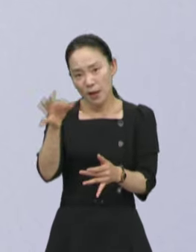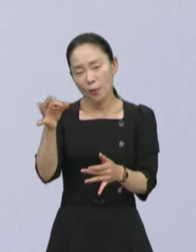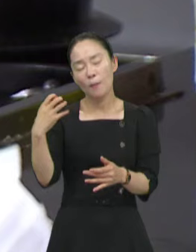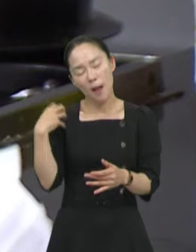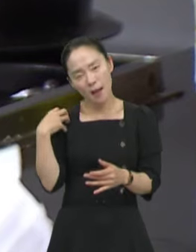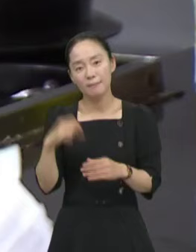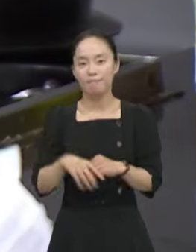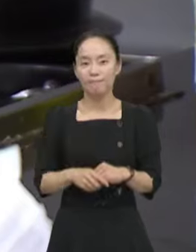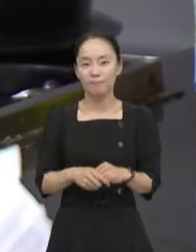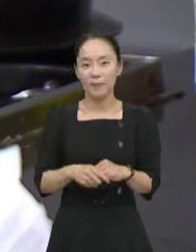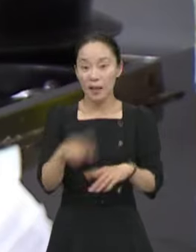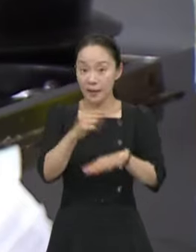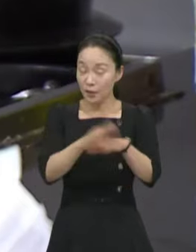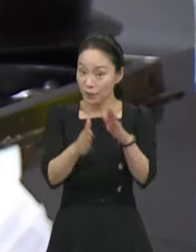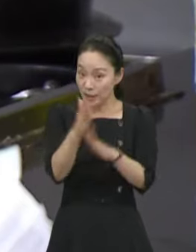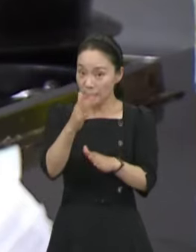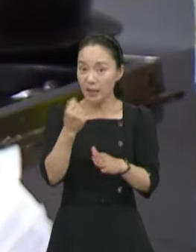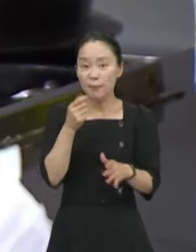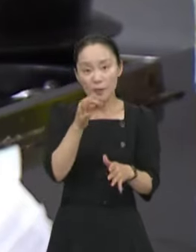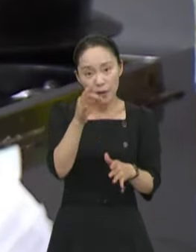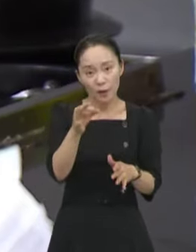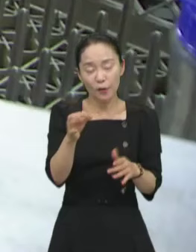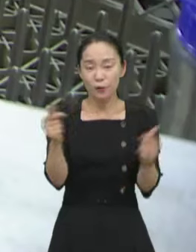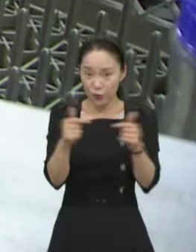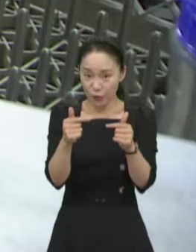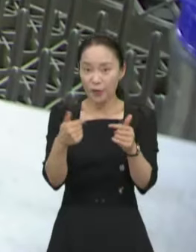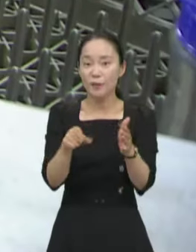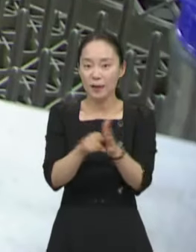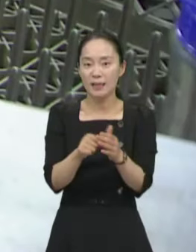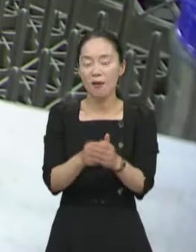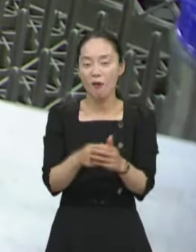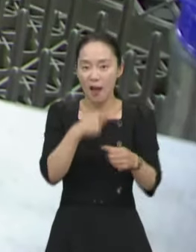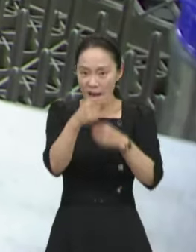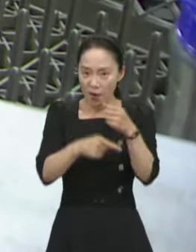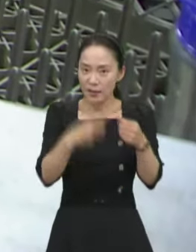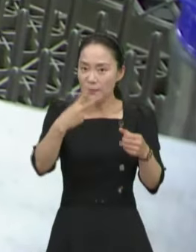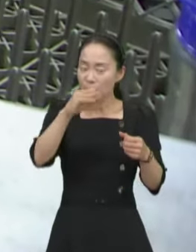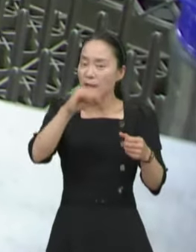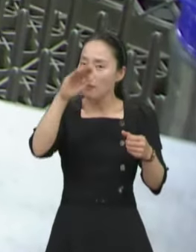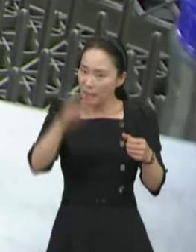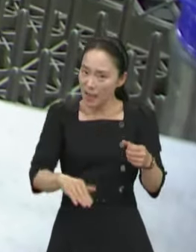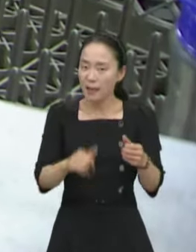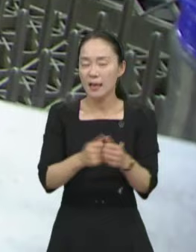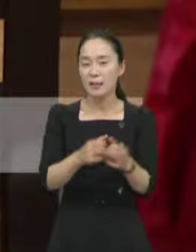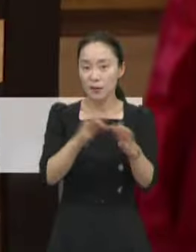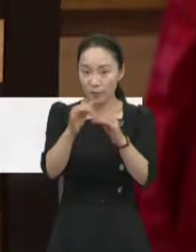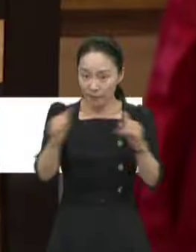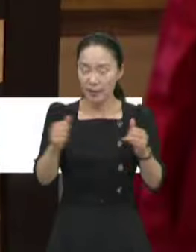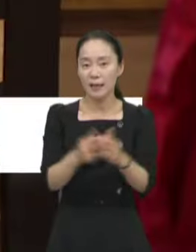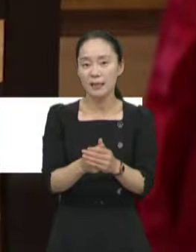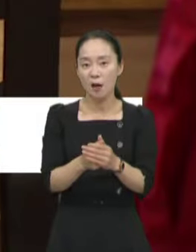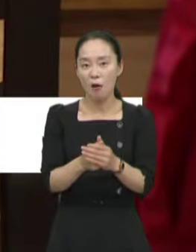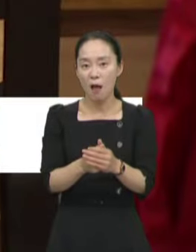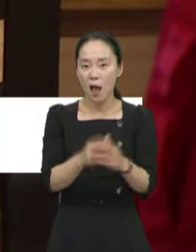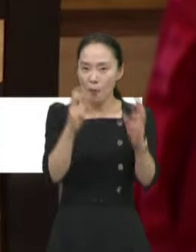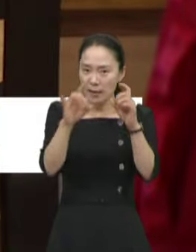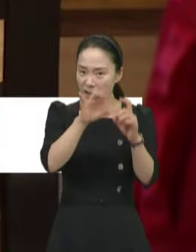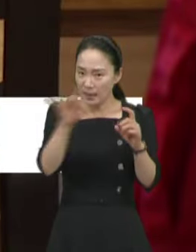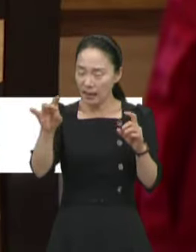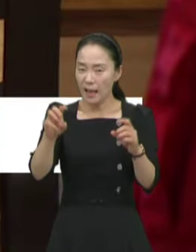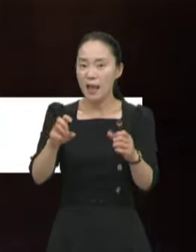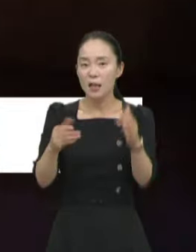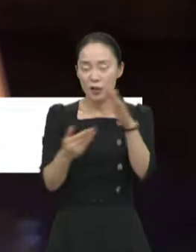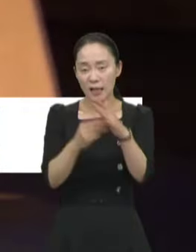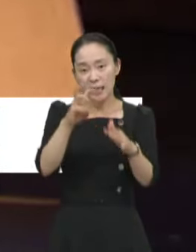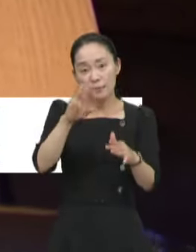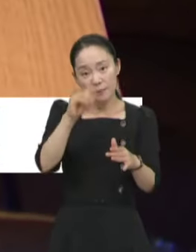상태입니다. 대전시는 임대료 부담을 덜어주기 위해 연 매출액 3천만 원 이하 영세 소상공인에게 업체당 최대 30만